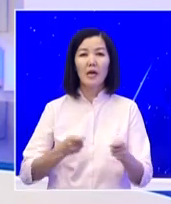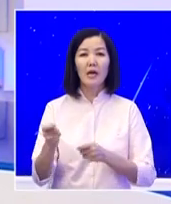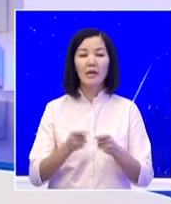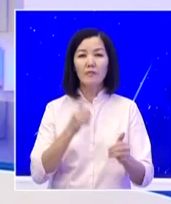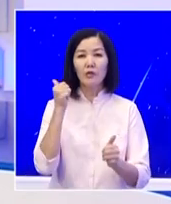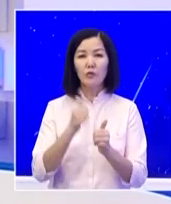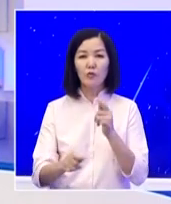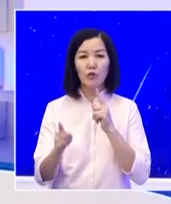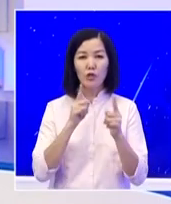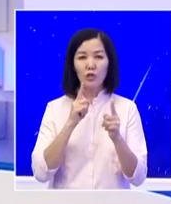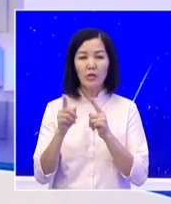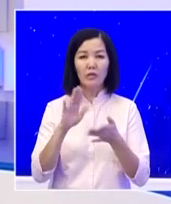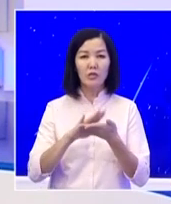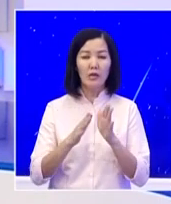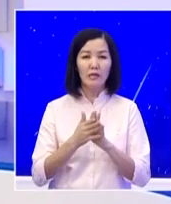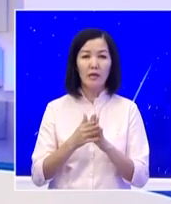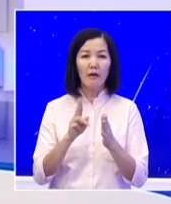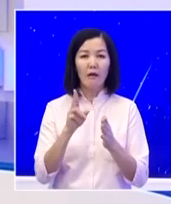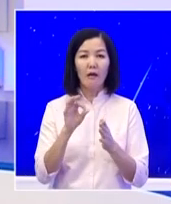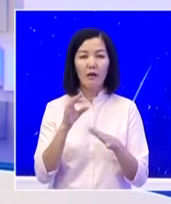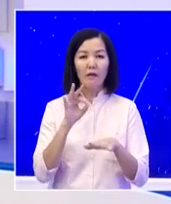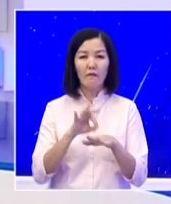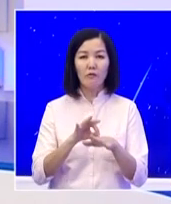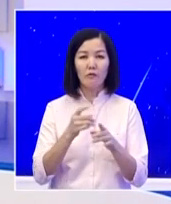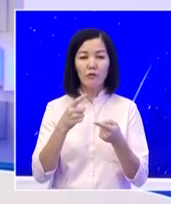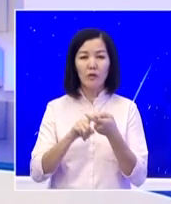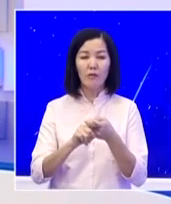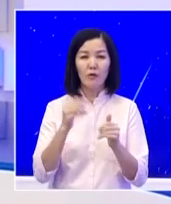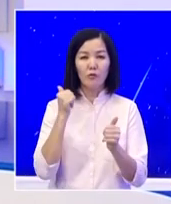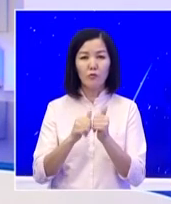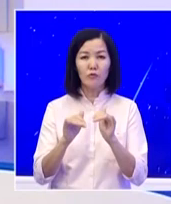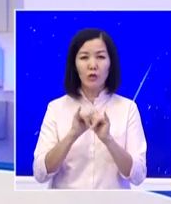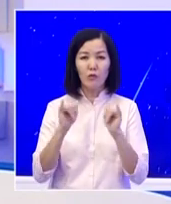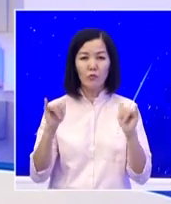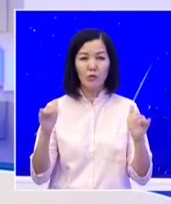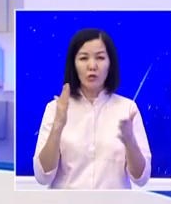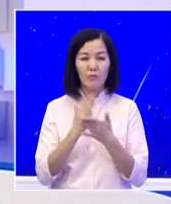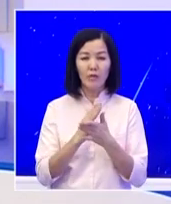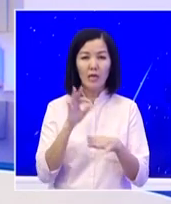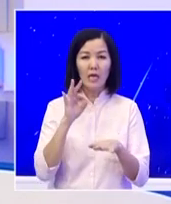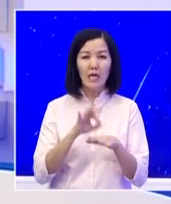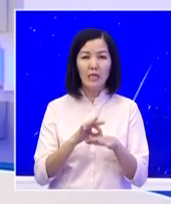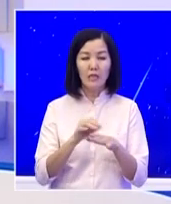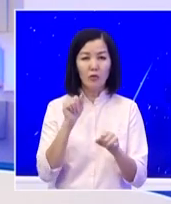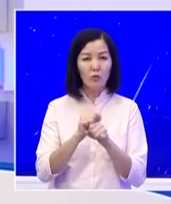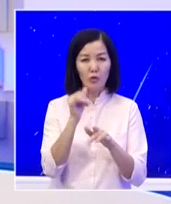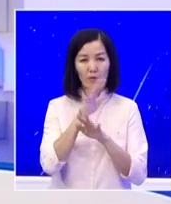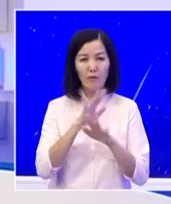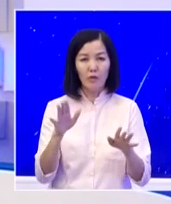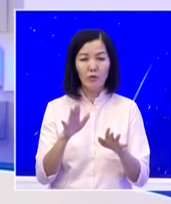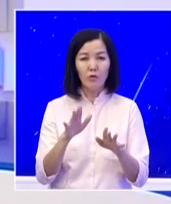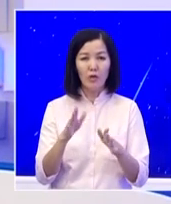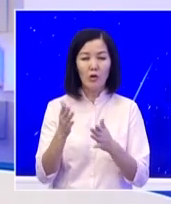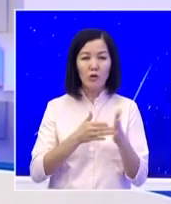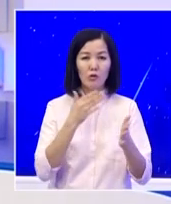Әкімдікте күнде жиын, жағдай сондай. Коронавируске қатысты көрсеткіштер күн санап өзгеріп жатыр. Індет дес бермей тұр. Күресу салдарын